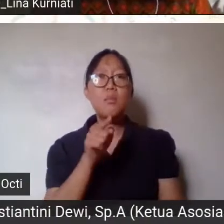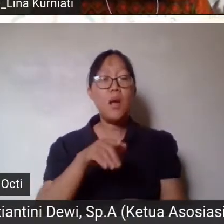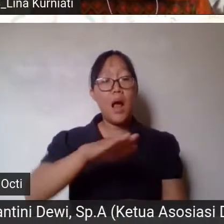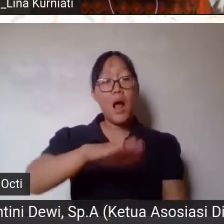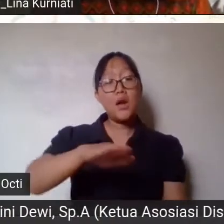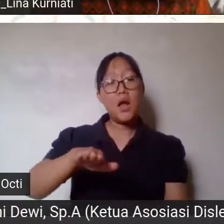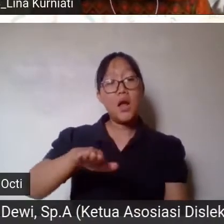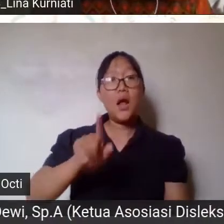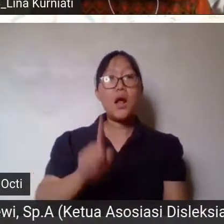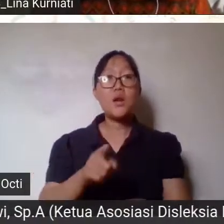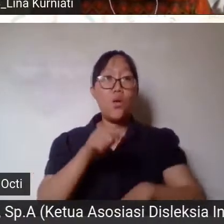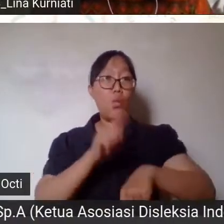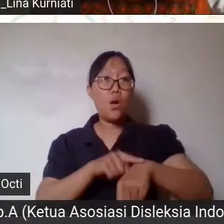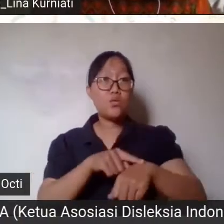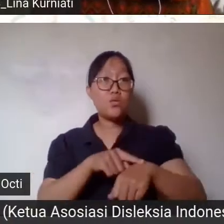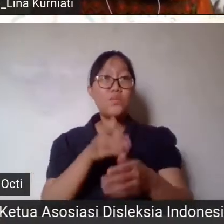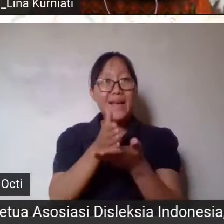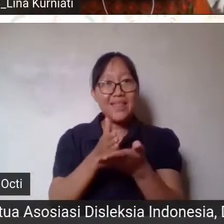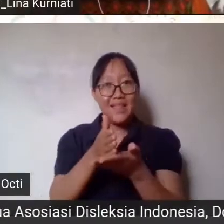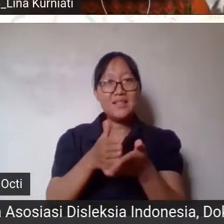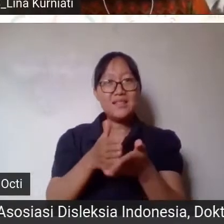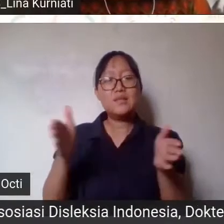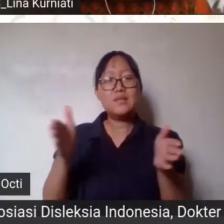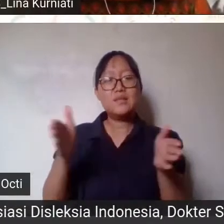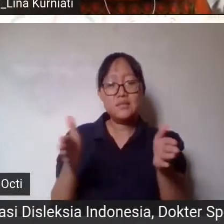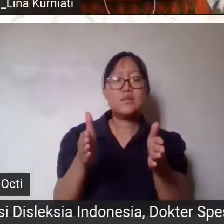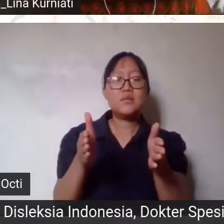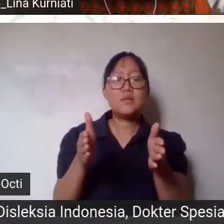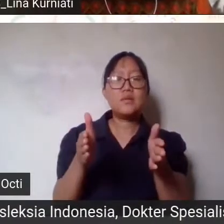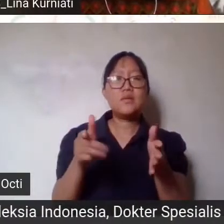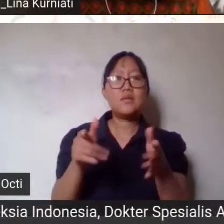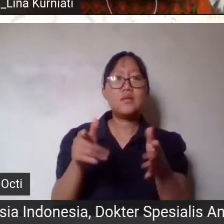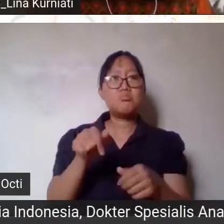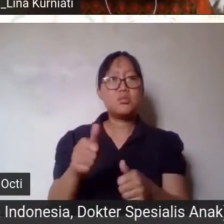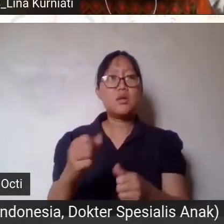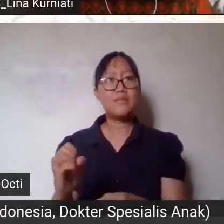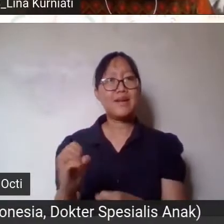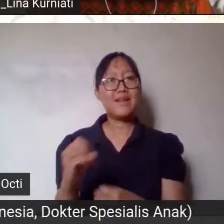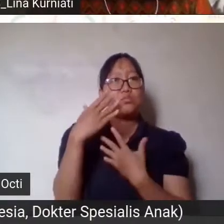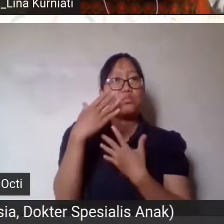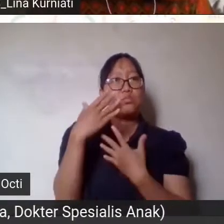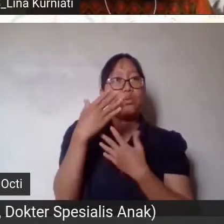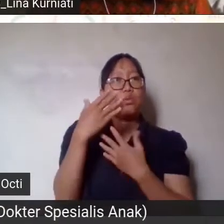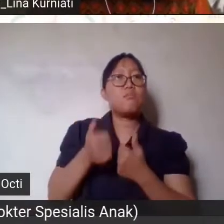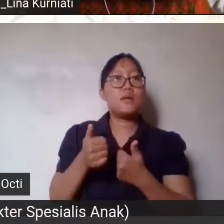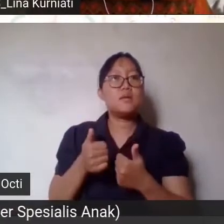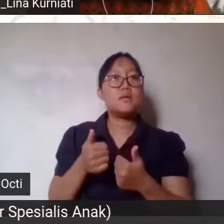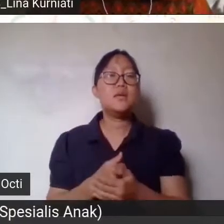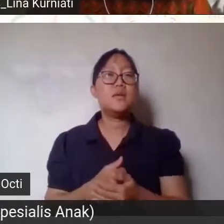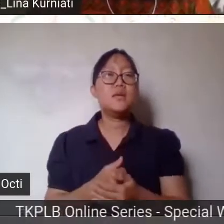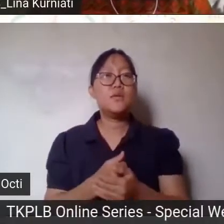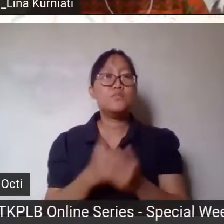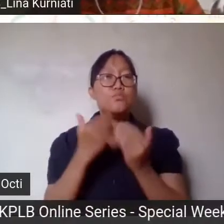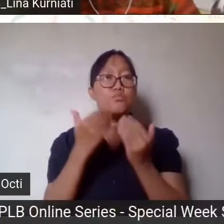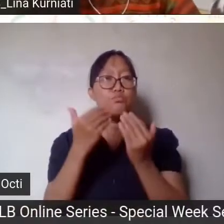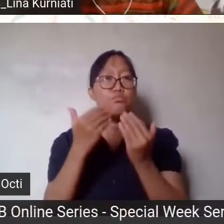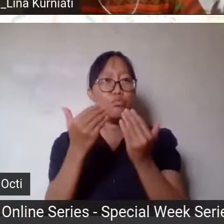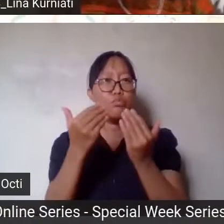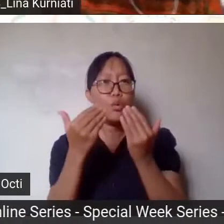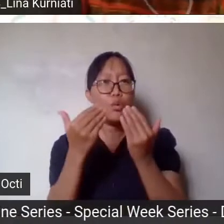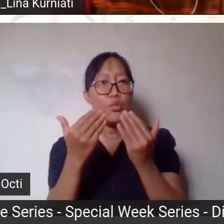baik atau tidak. Jadi mudah-mudahan hari ini ada rezekinya kita saling berbagi ya Bu Lina ya, demikian. Ya.